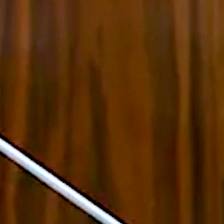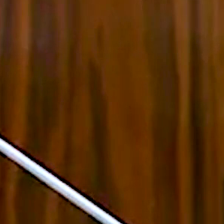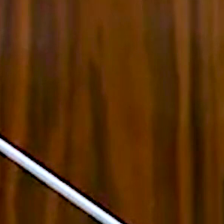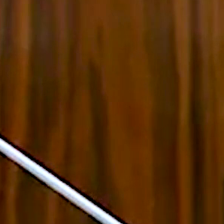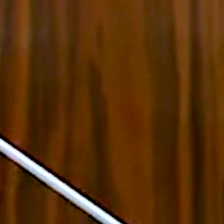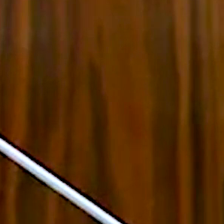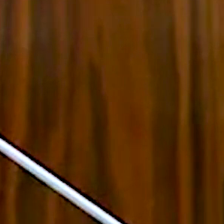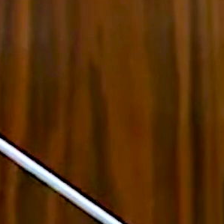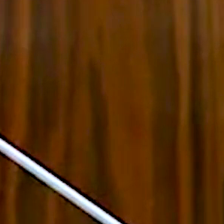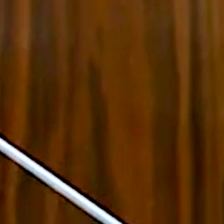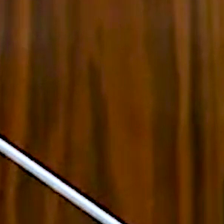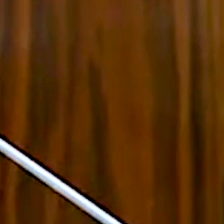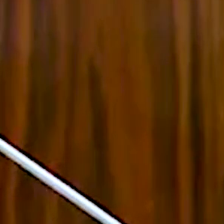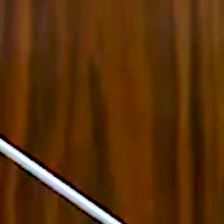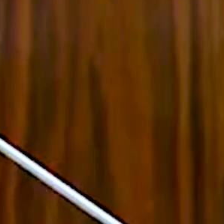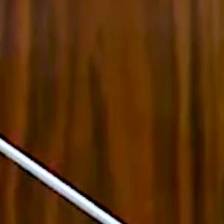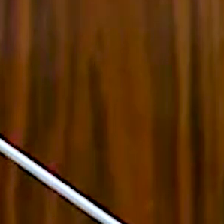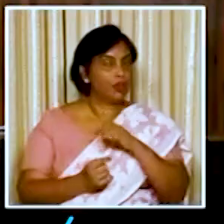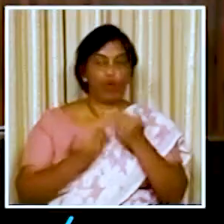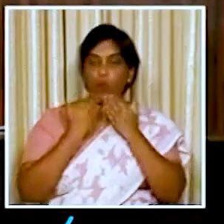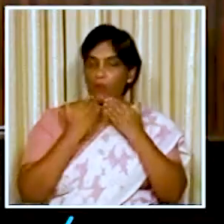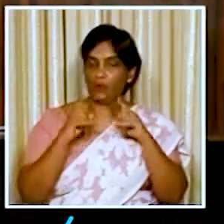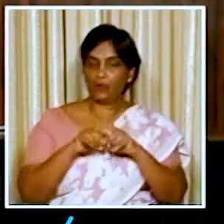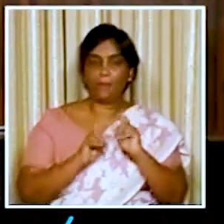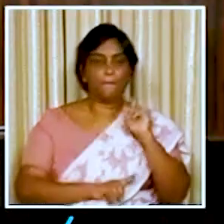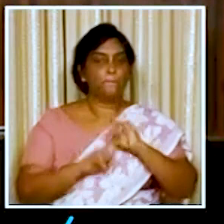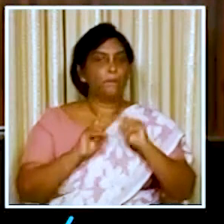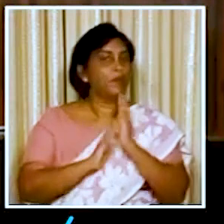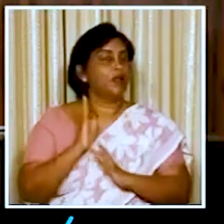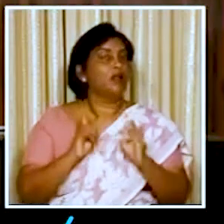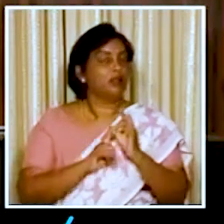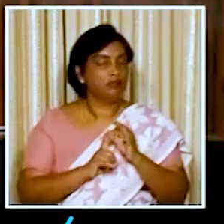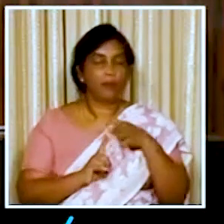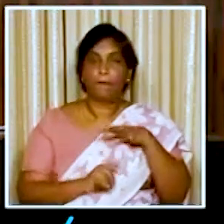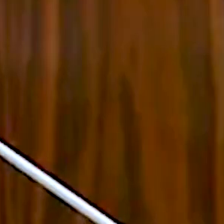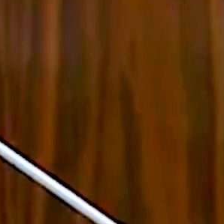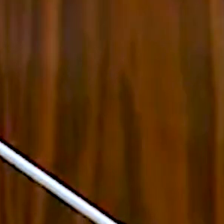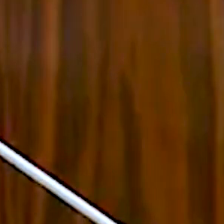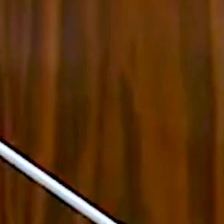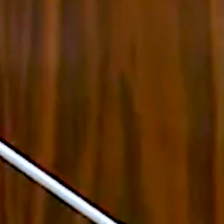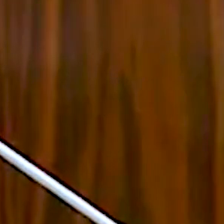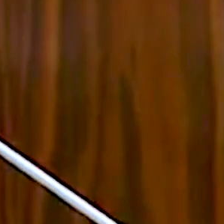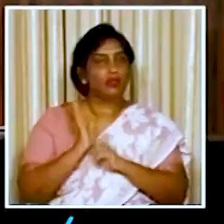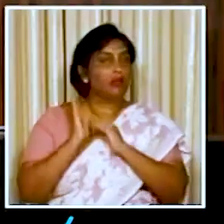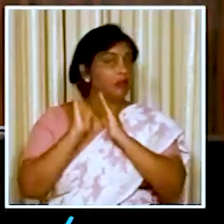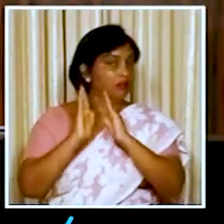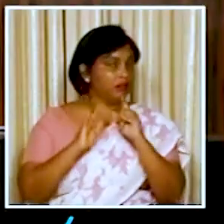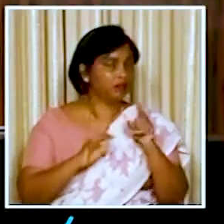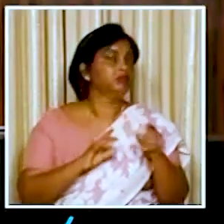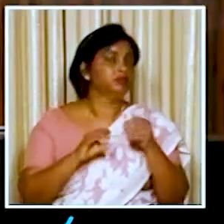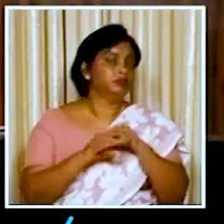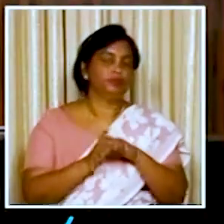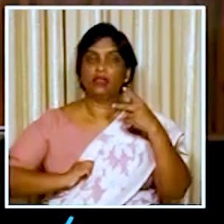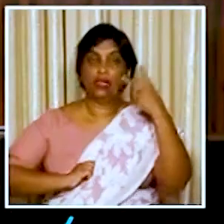හා මුද්‍රිත මාධ්‍ය මගින් සාවාද්‍ය තොරතුරු ප්‍රචාරය සිදුවන බැවින් පාර්ලිමේන්තු මන්ත්‍රීවරයන්ගේ පරිශීලනය සඳහා පමණක් පාර්ලිමේන්තු පුස්තකාලයේ තැබීමට